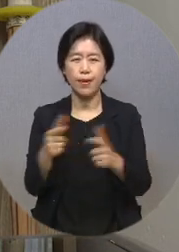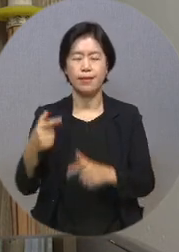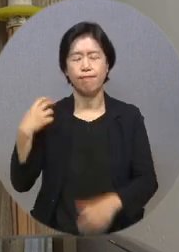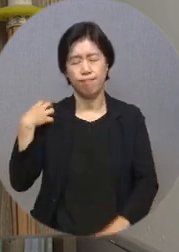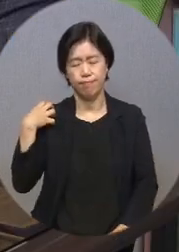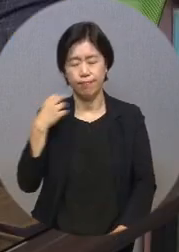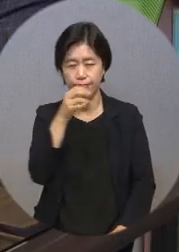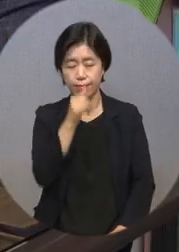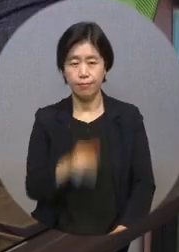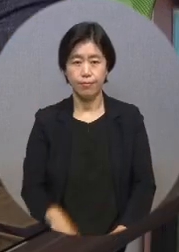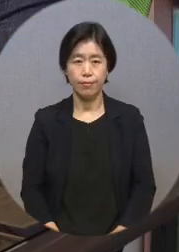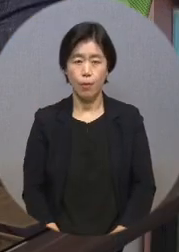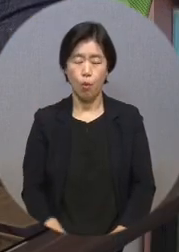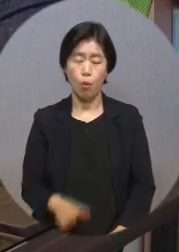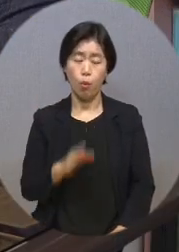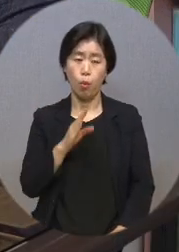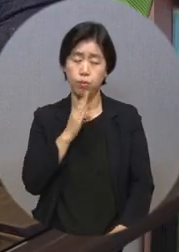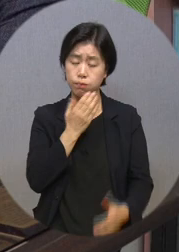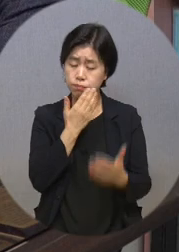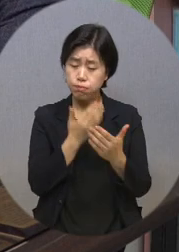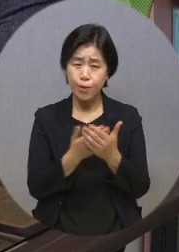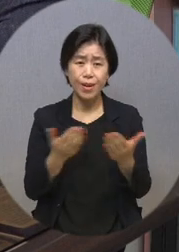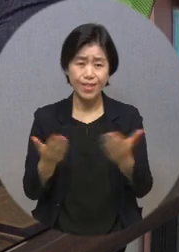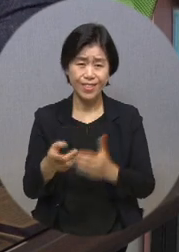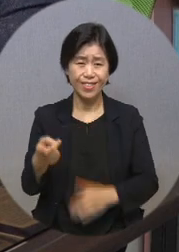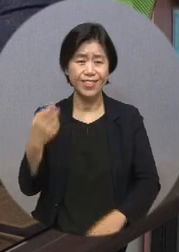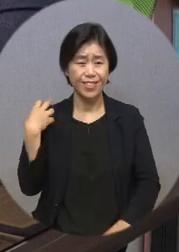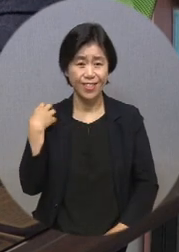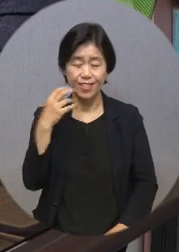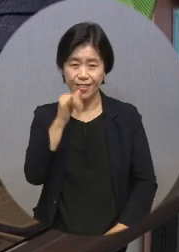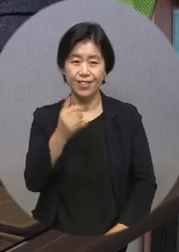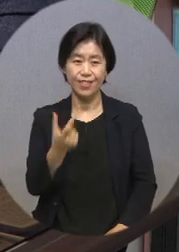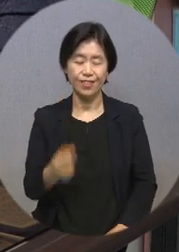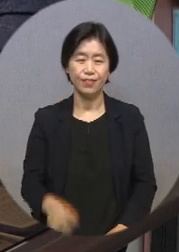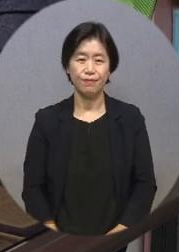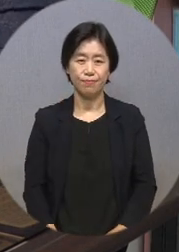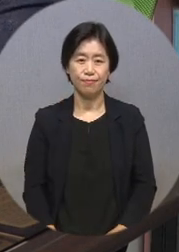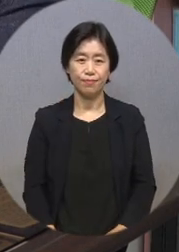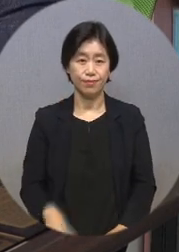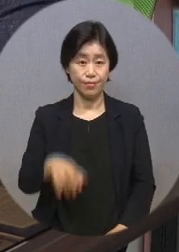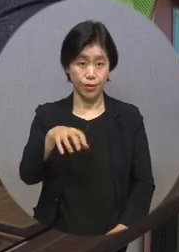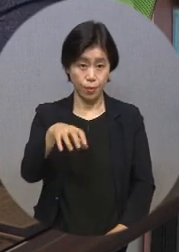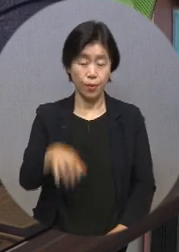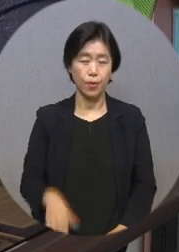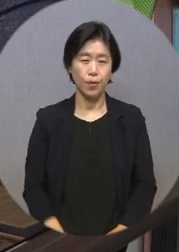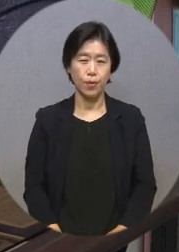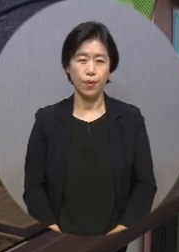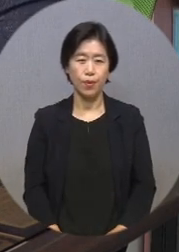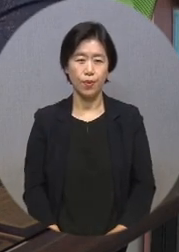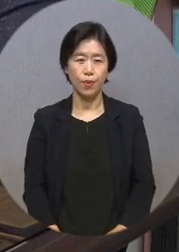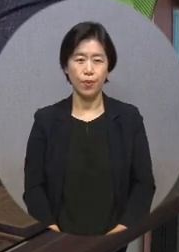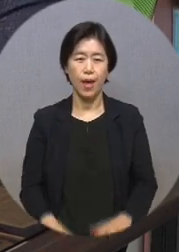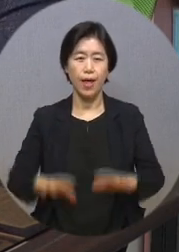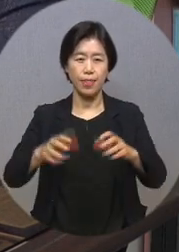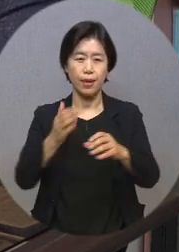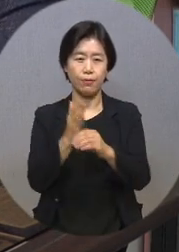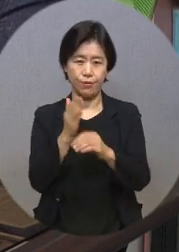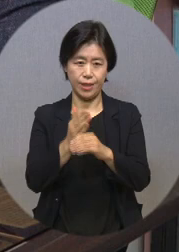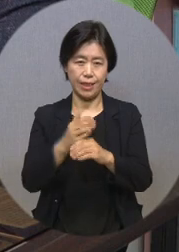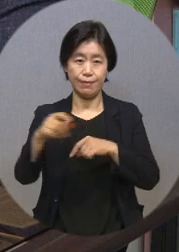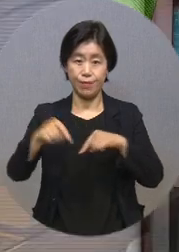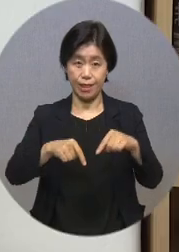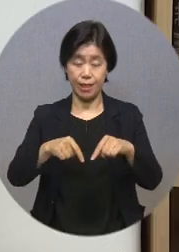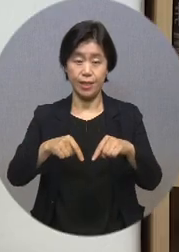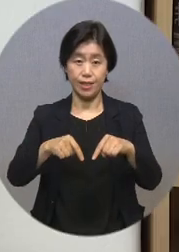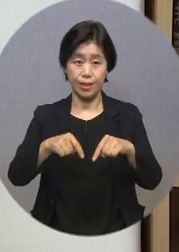있습니다. 정말 중요한 일을 많이 하셔요. 네. 세종시는 행정수도 국가의 중심지에 위치하고 있잖아요. 그러다 네.